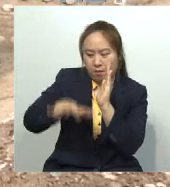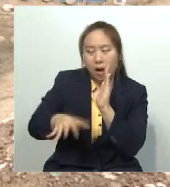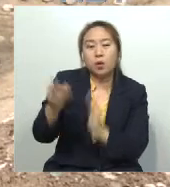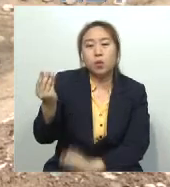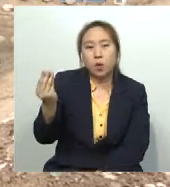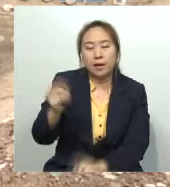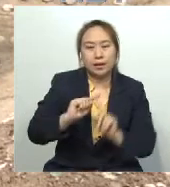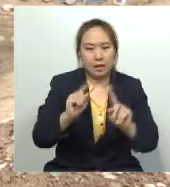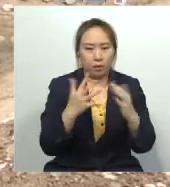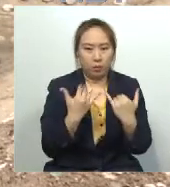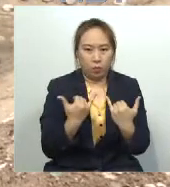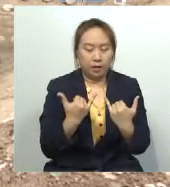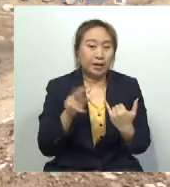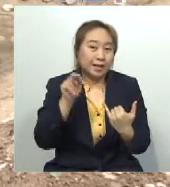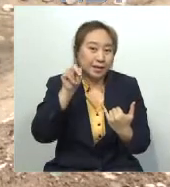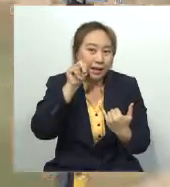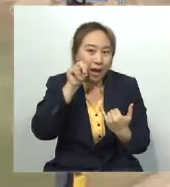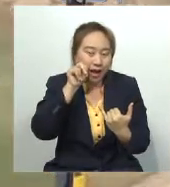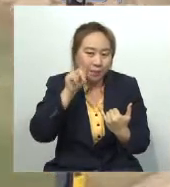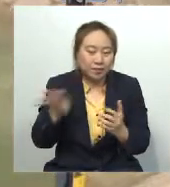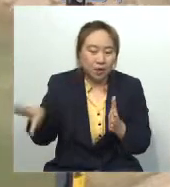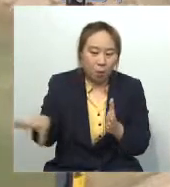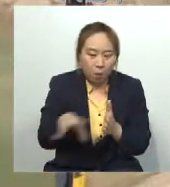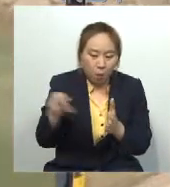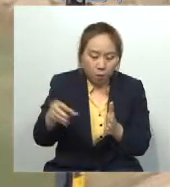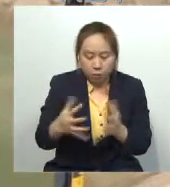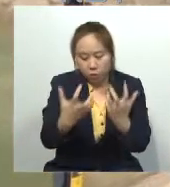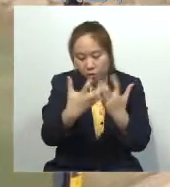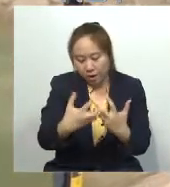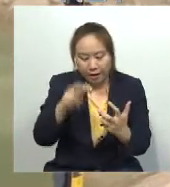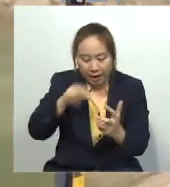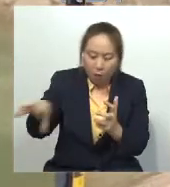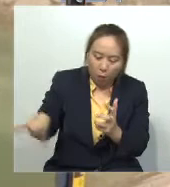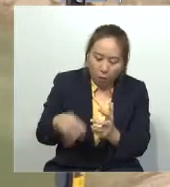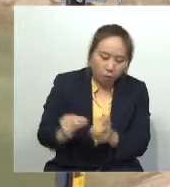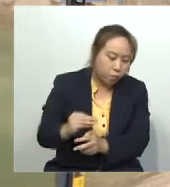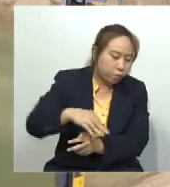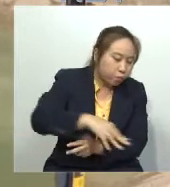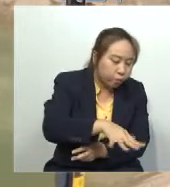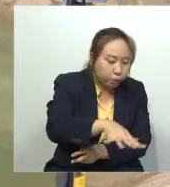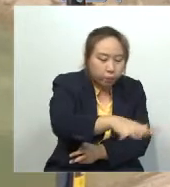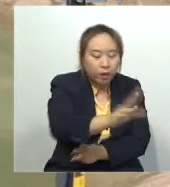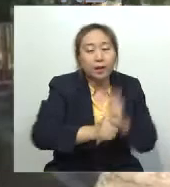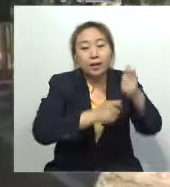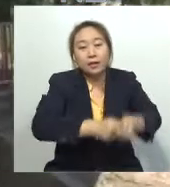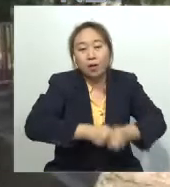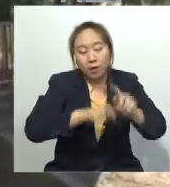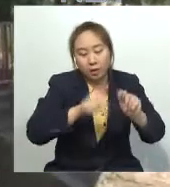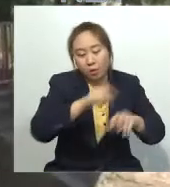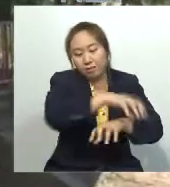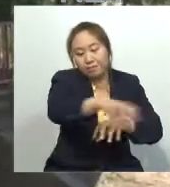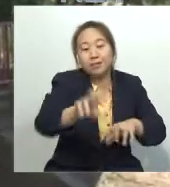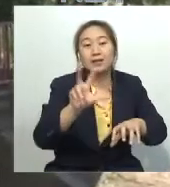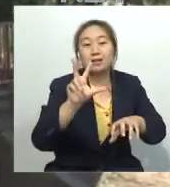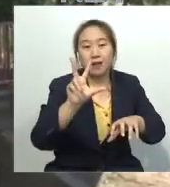ดแต่ว่าตอนนี้นะครับน้ำที่ทยอยสูบเข้าไปให้กับเกษตรกรในพื้นที่3ตำบลอำเภอบางบ